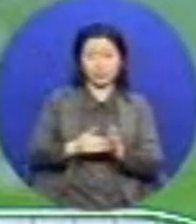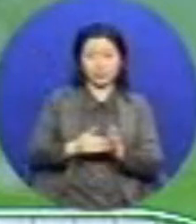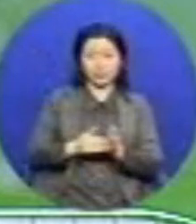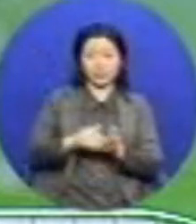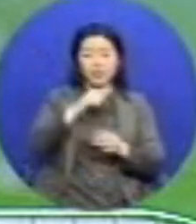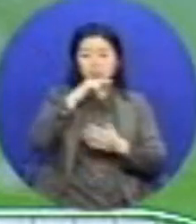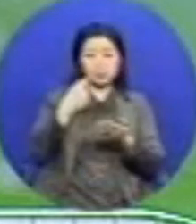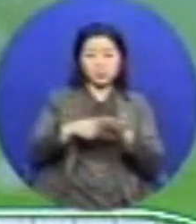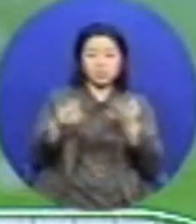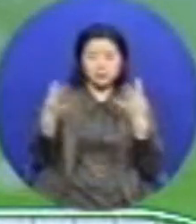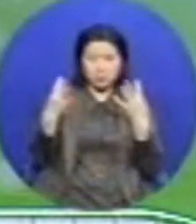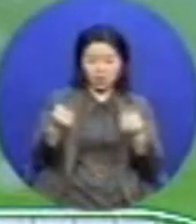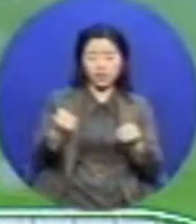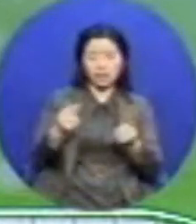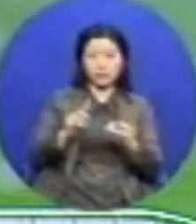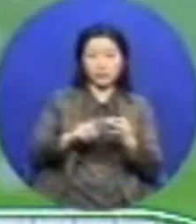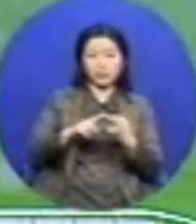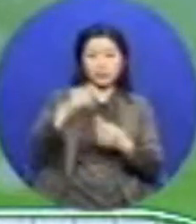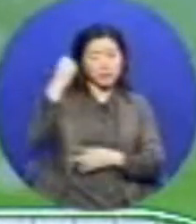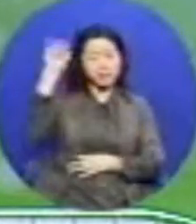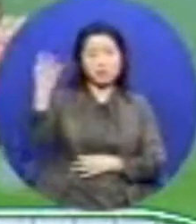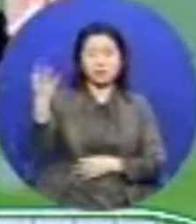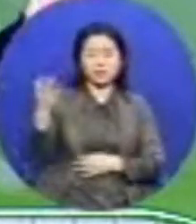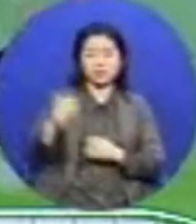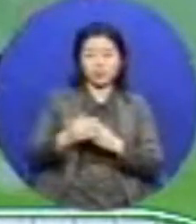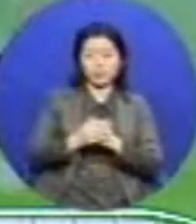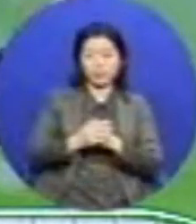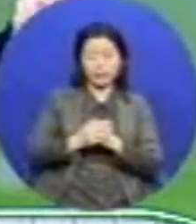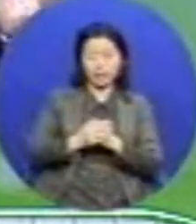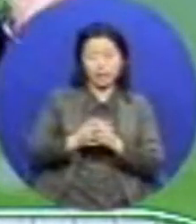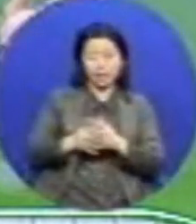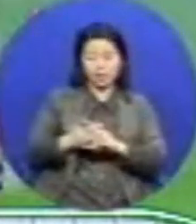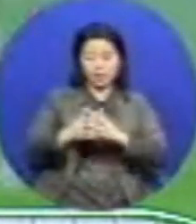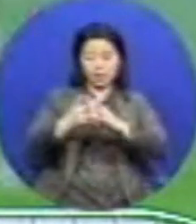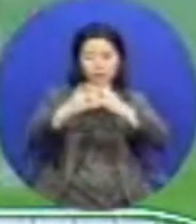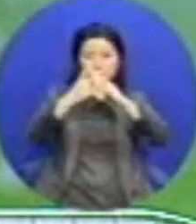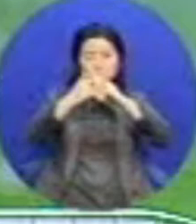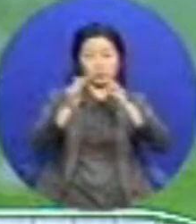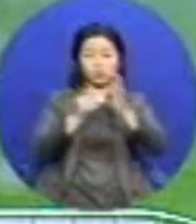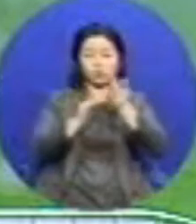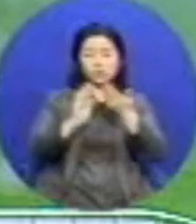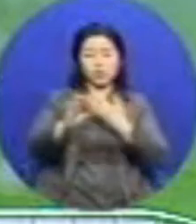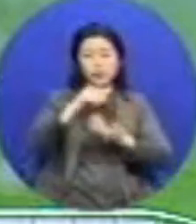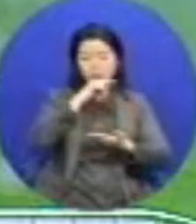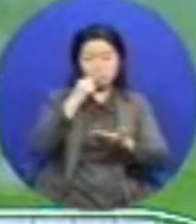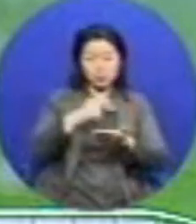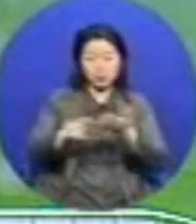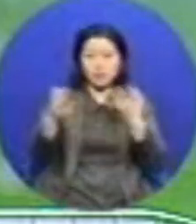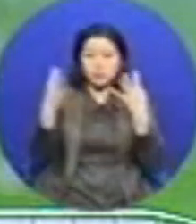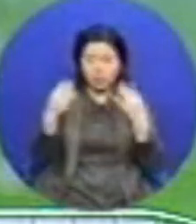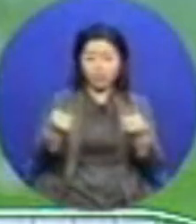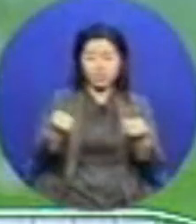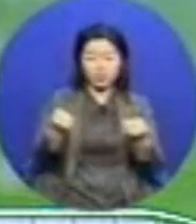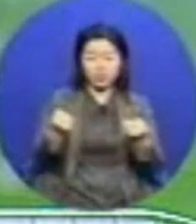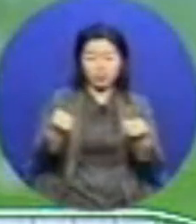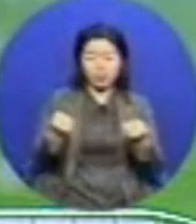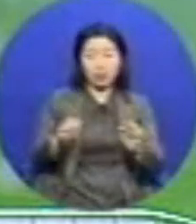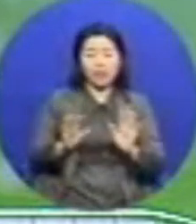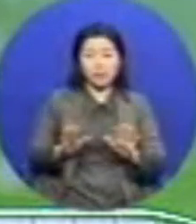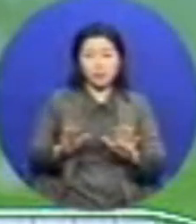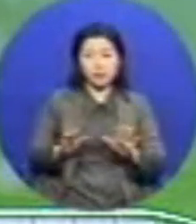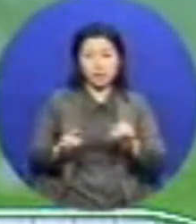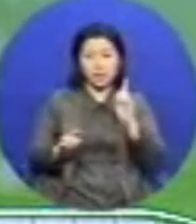살았는데 사실 저희 교회의 예배당 건축 후에 빚이 상당히 많습니다 지금도 이번에 1억을